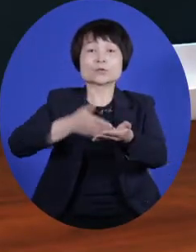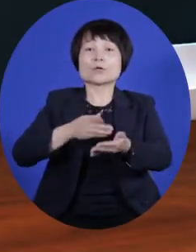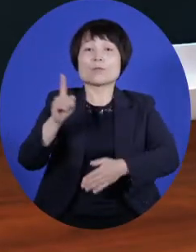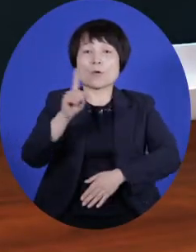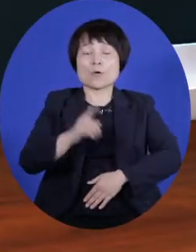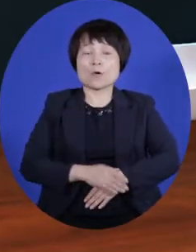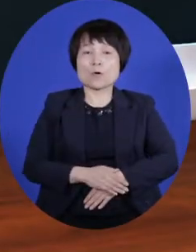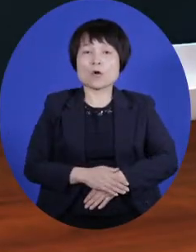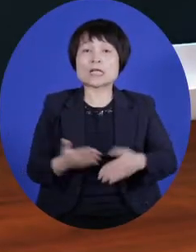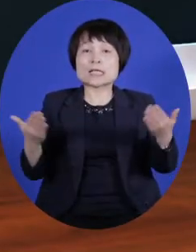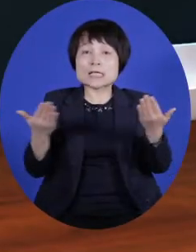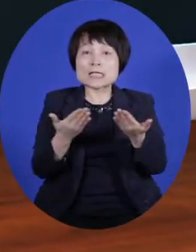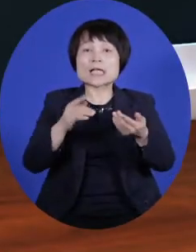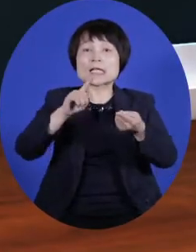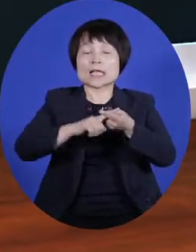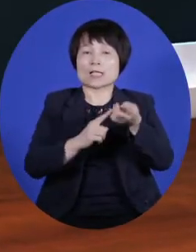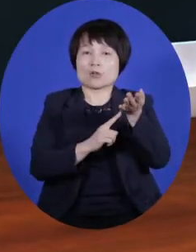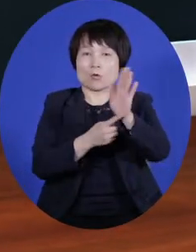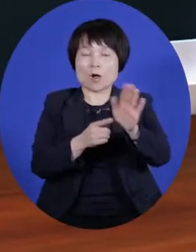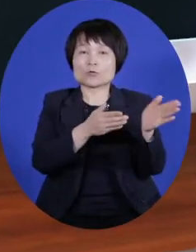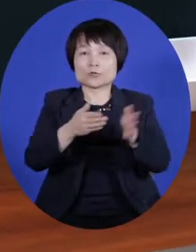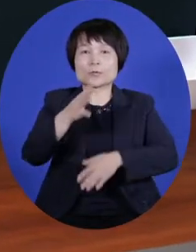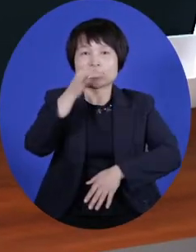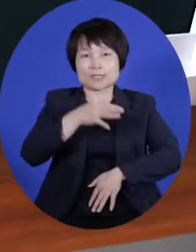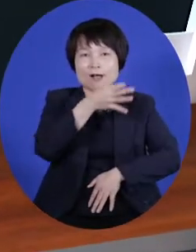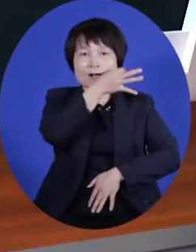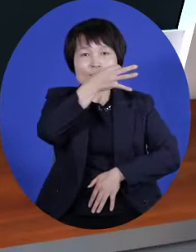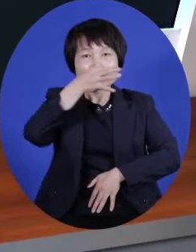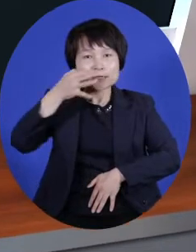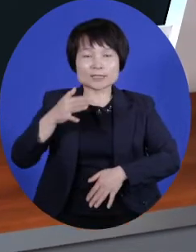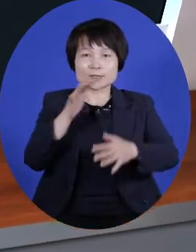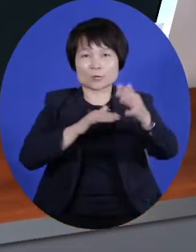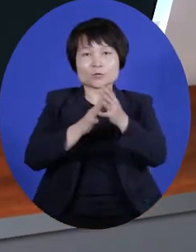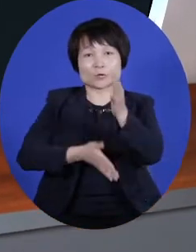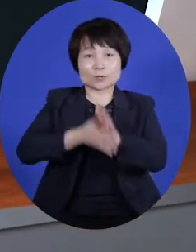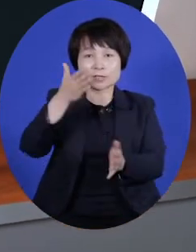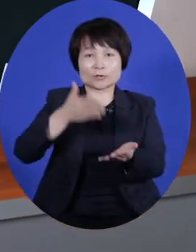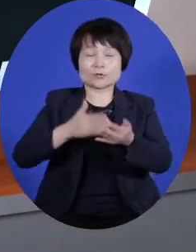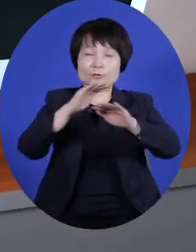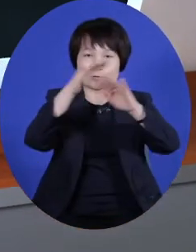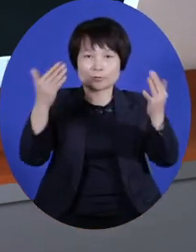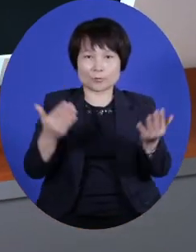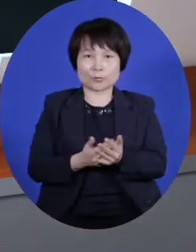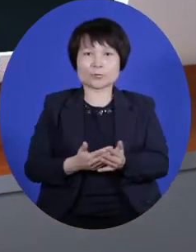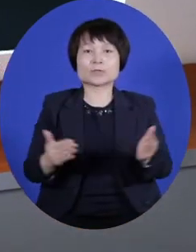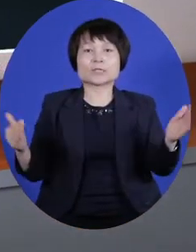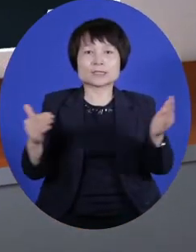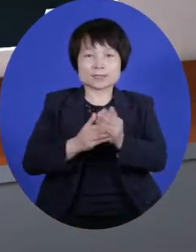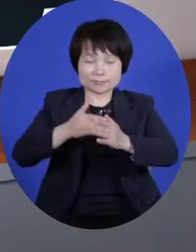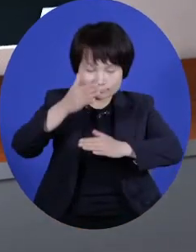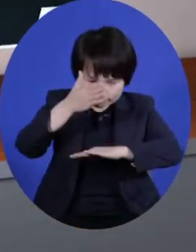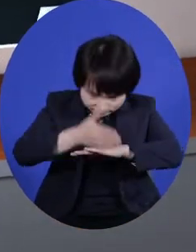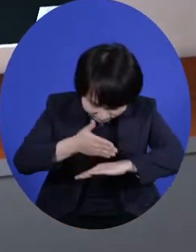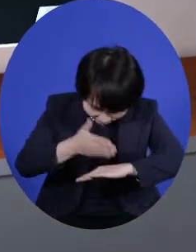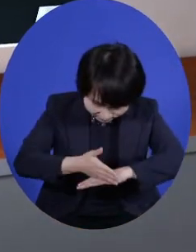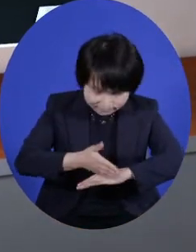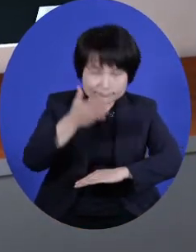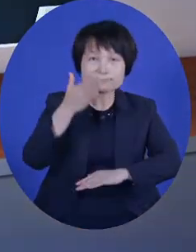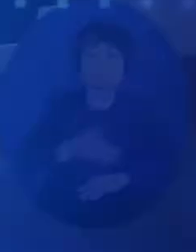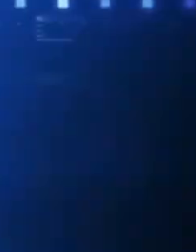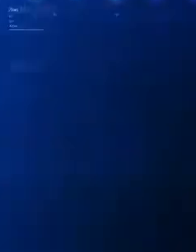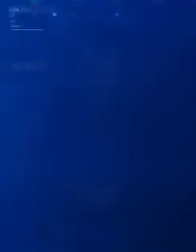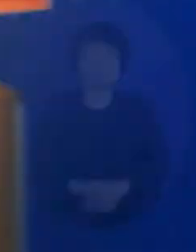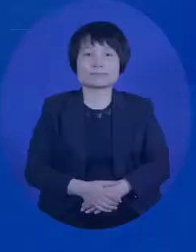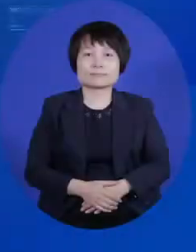이어서 전해드리는 시정 알림 게시판과 취업 뉴스를 끝으로 흥미진진 공주 뉴스를 마치겠습니다. 시청해주신 여러분 고맙습니다.